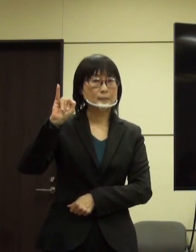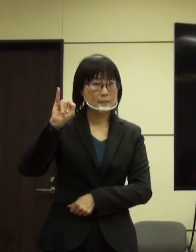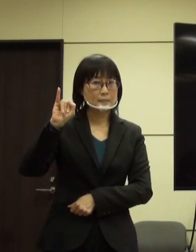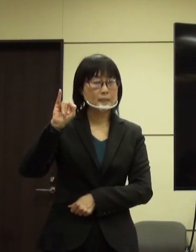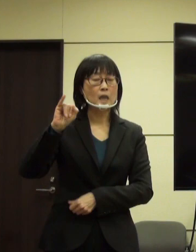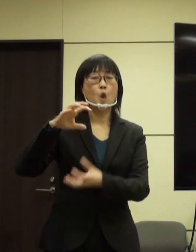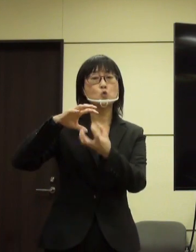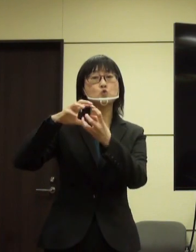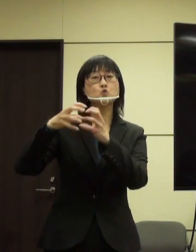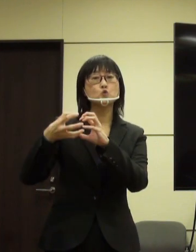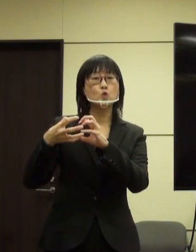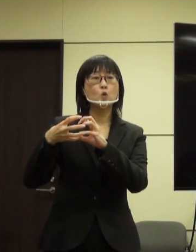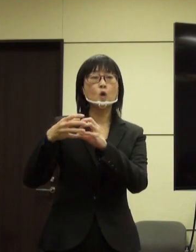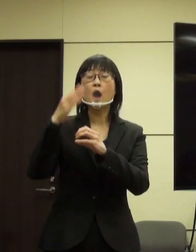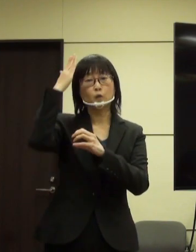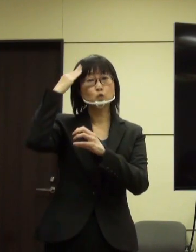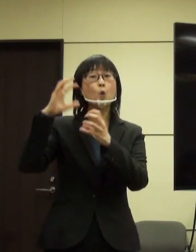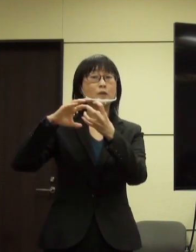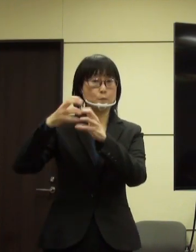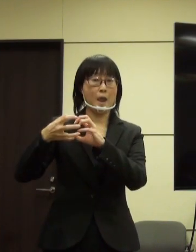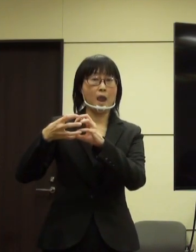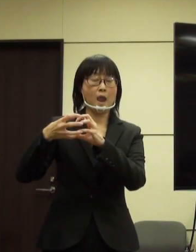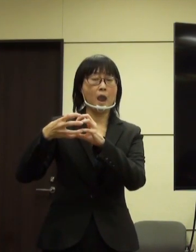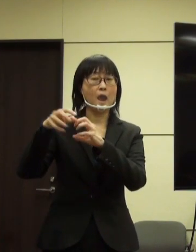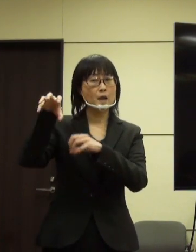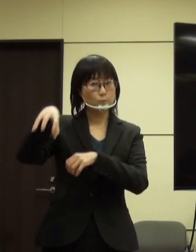であのっております